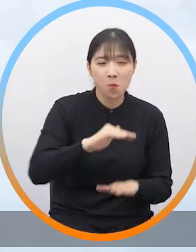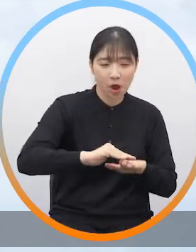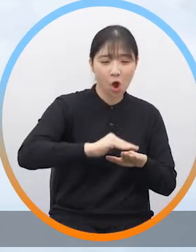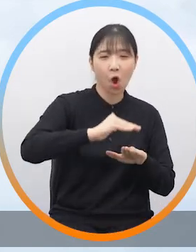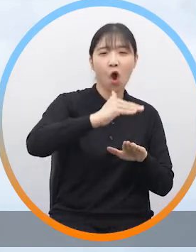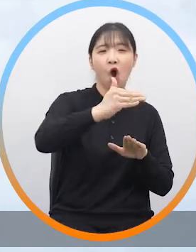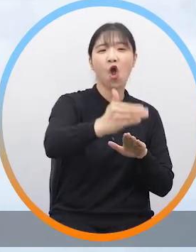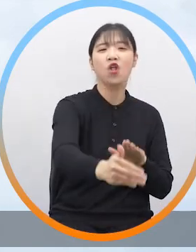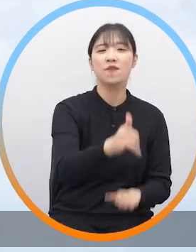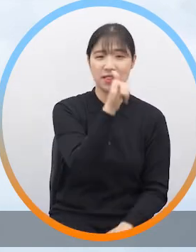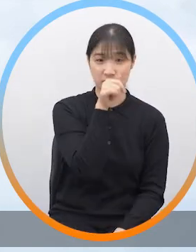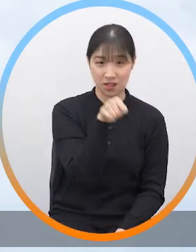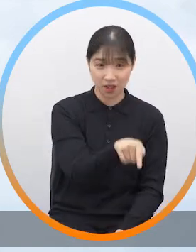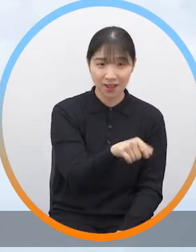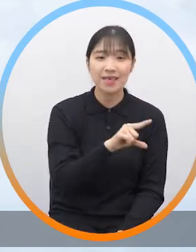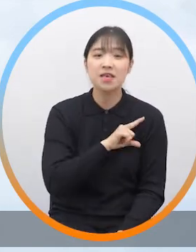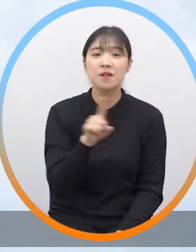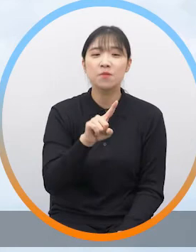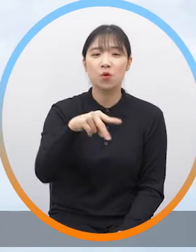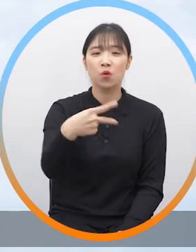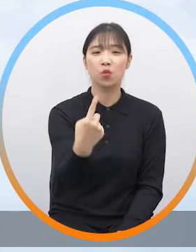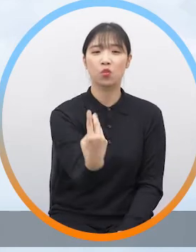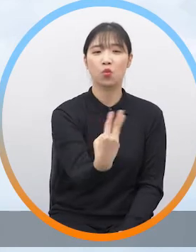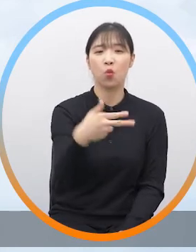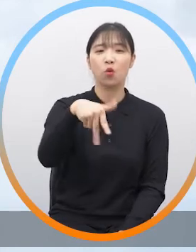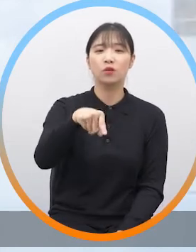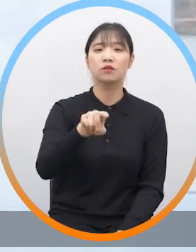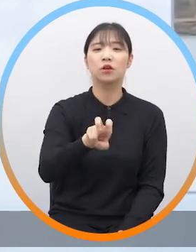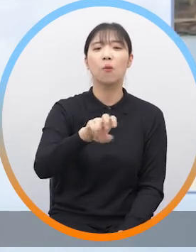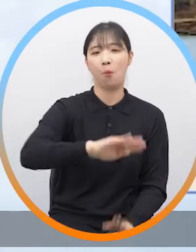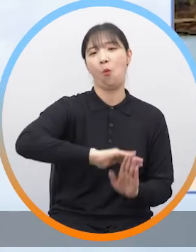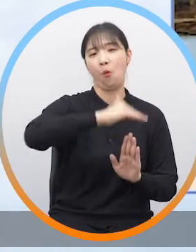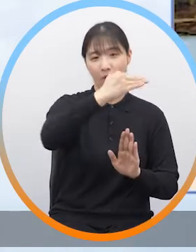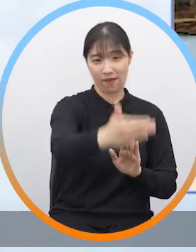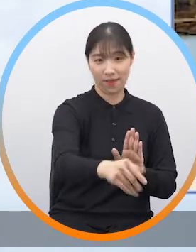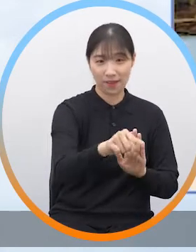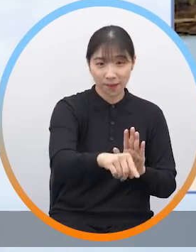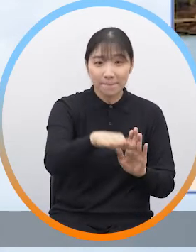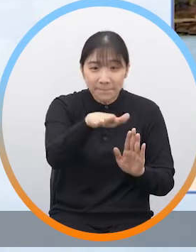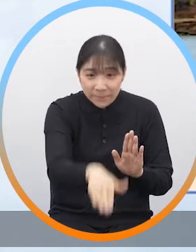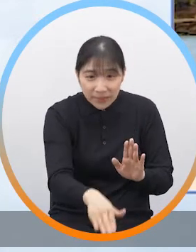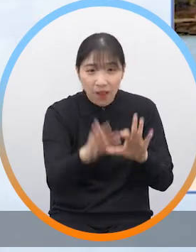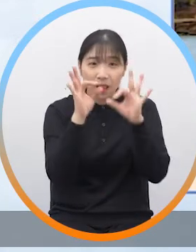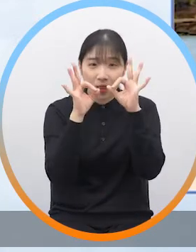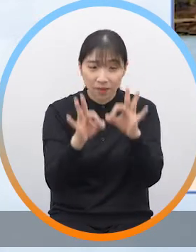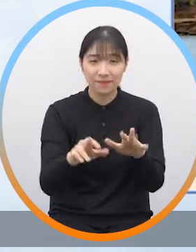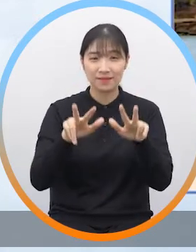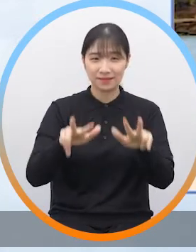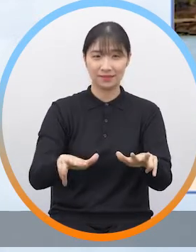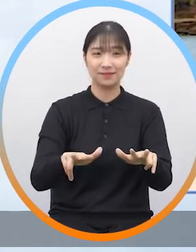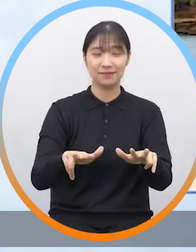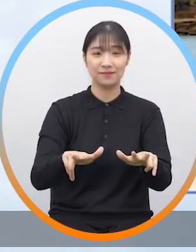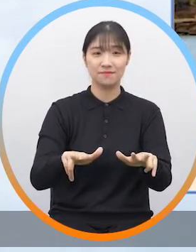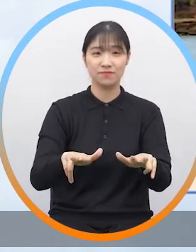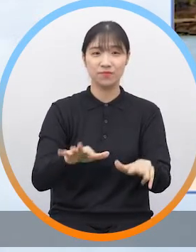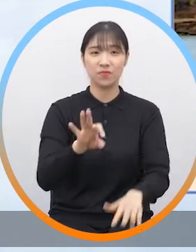조그마한 언덕처럼 서 있는 것이 돌정곡이라고 합니다. 그 바로 밑에 가보면은 지금은 이제 그